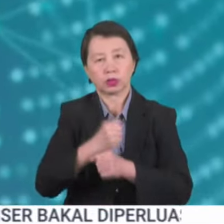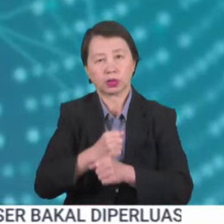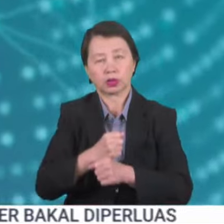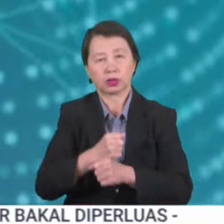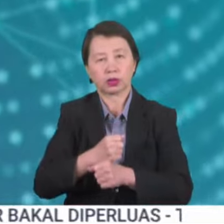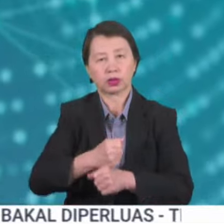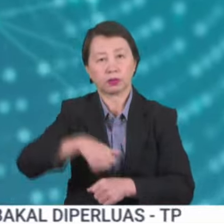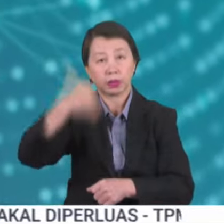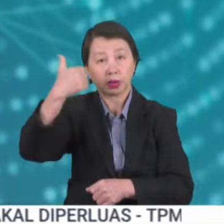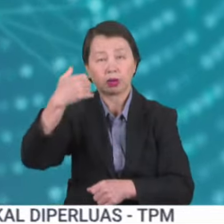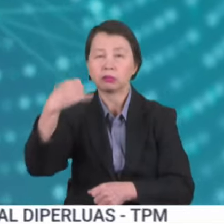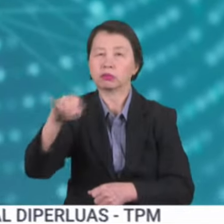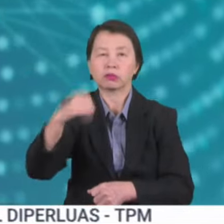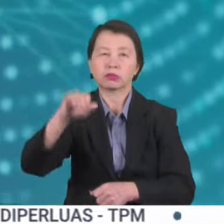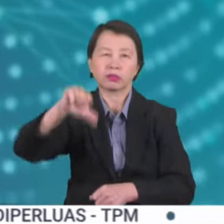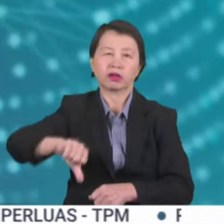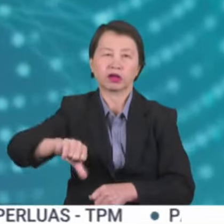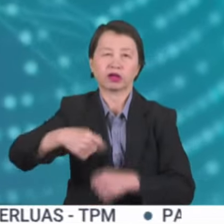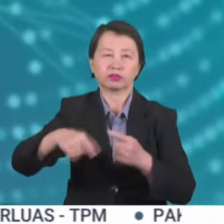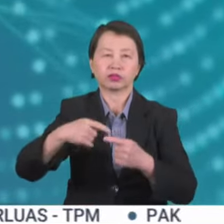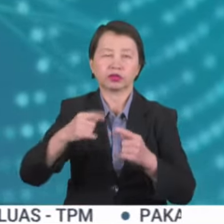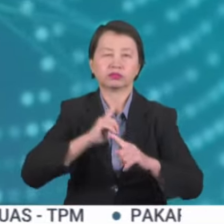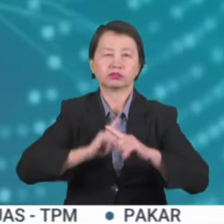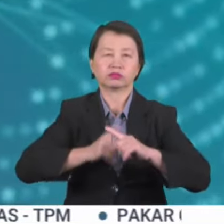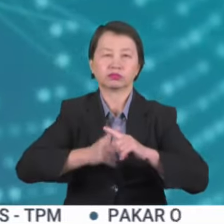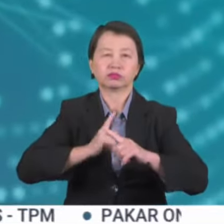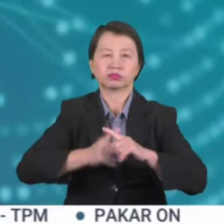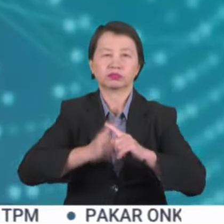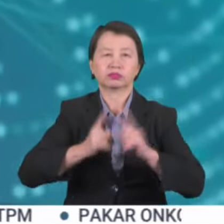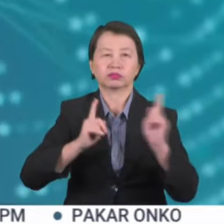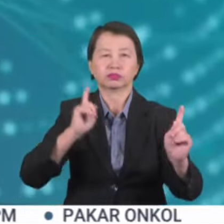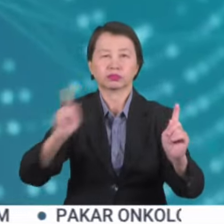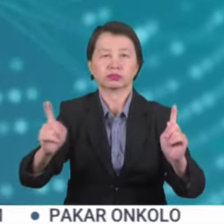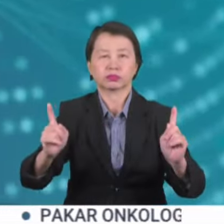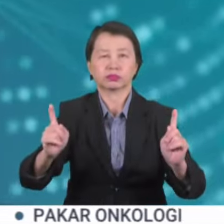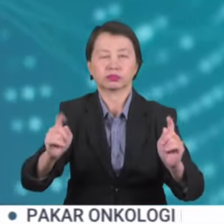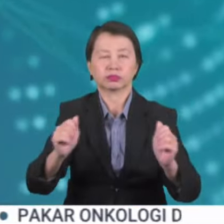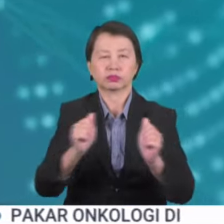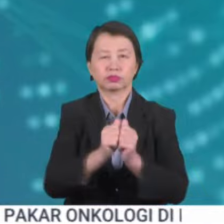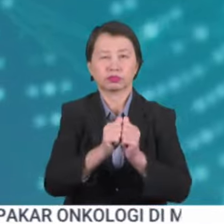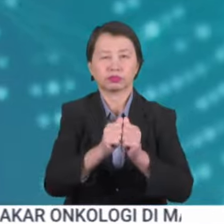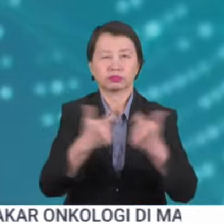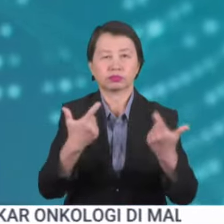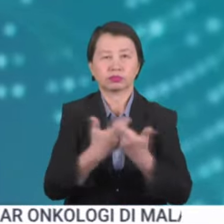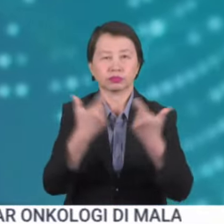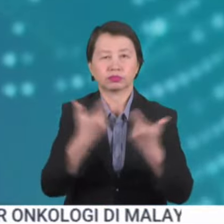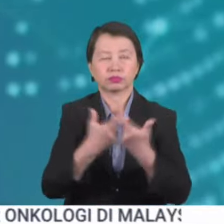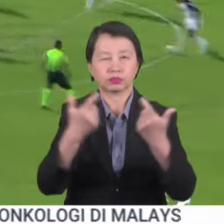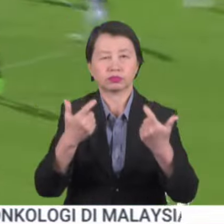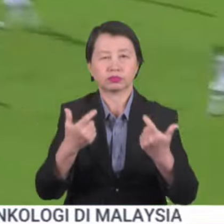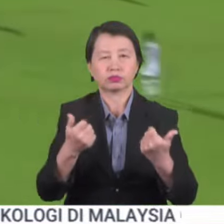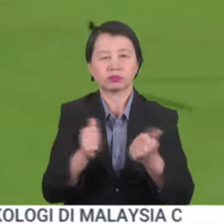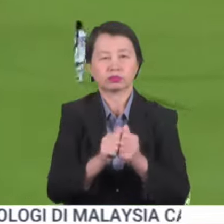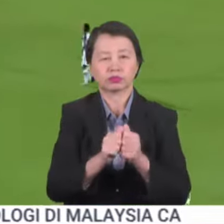tiga mata tidak kesampaian apabila sekadar seri satu sama menentang PDRM FC.